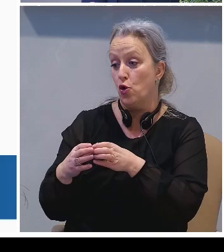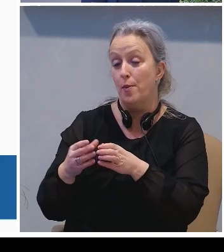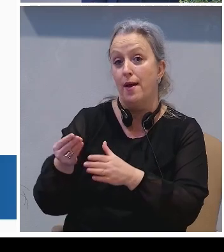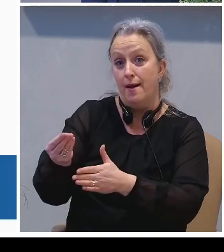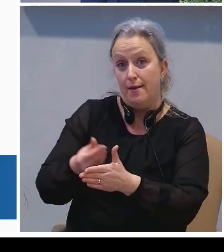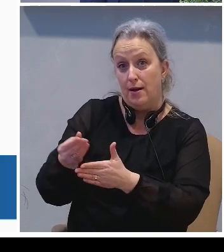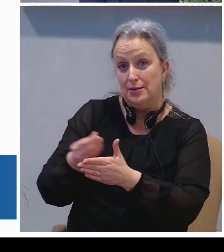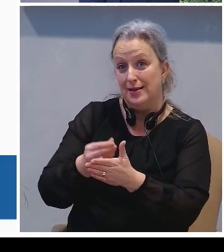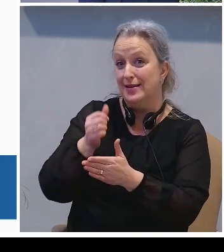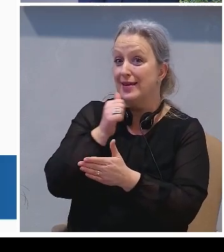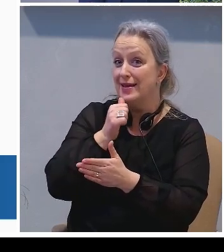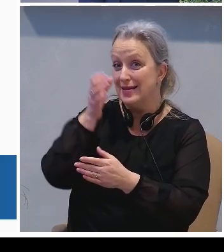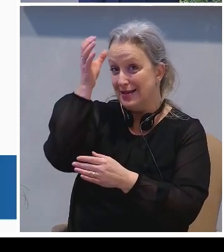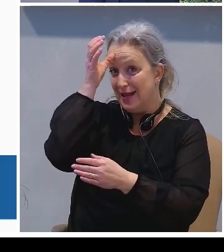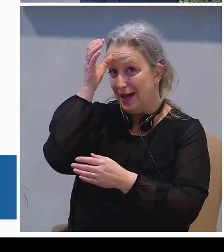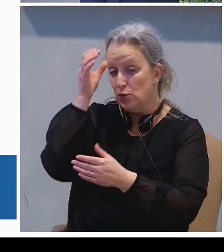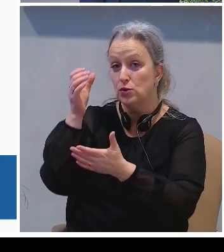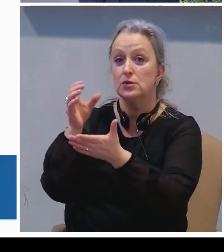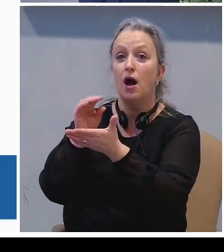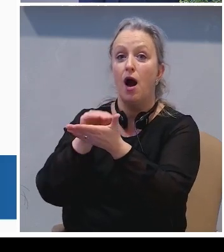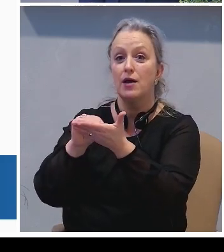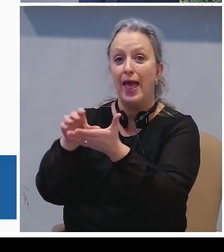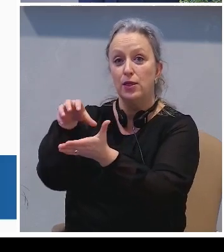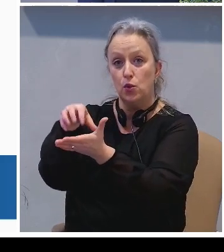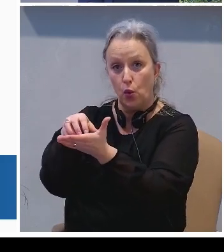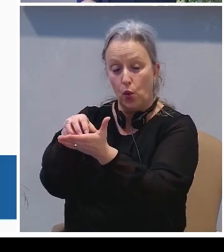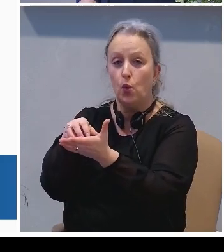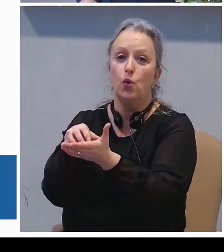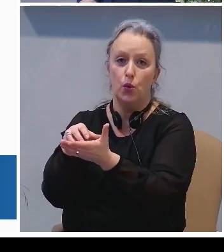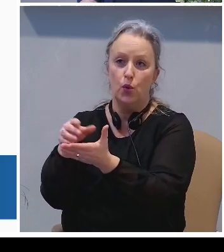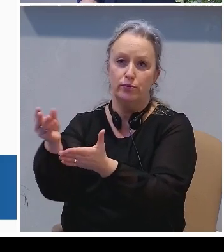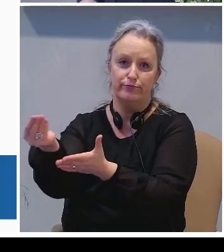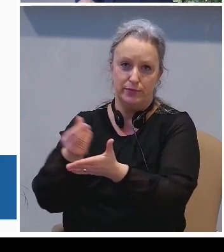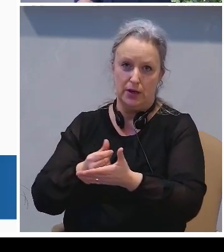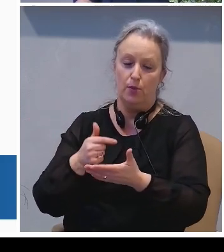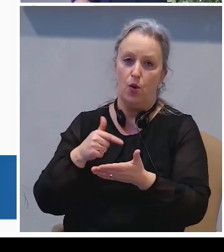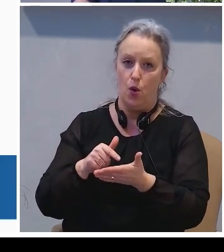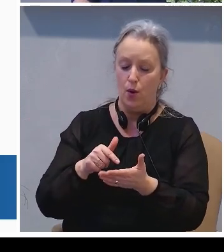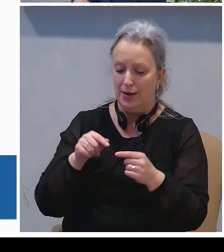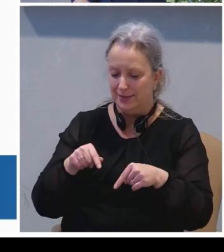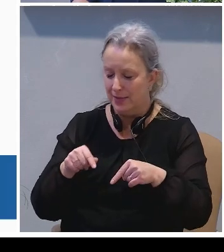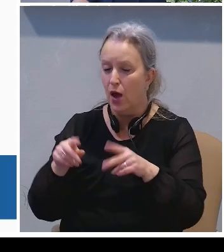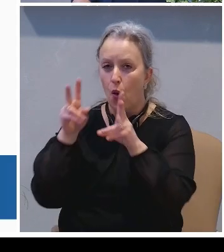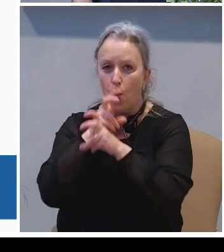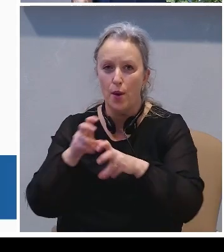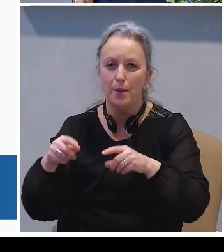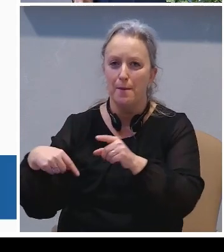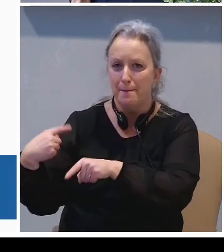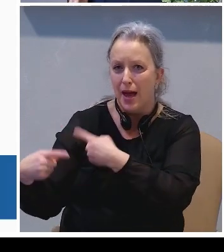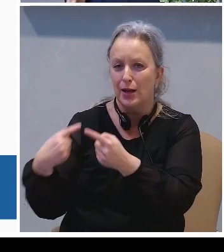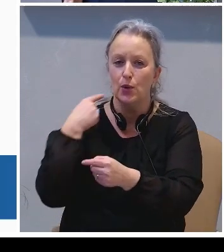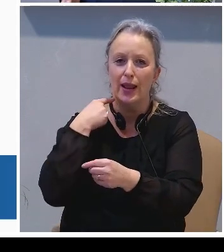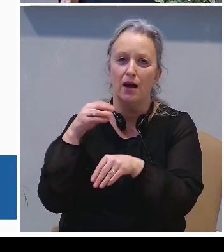Eesti presentation, Teadusagentuuri ja but my Sotsiaalministeeriumi research poolt, group has received kus me ka funding uurime from the pärilikke lihashaigusi, Estonian millest ma siis Research täna räägin. Council